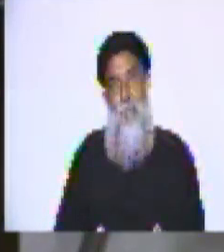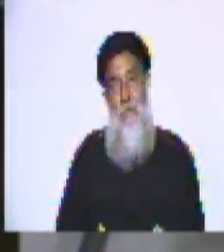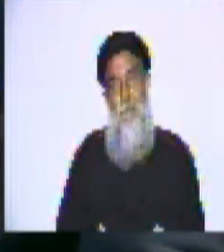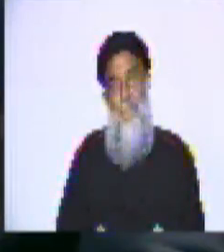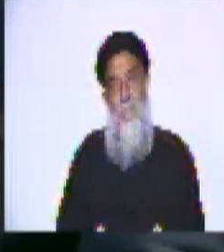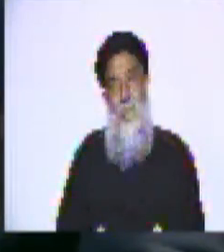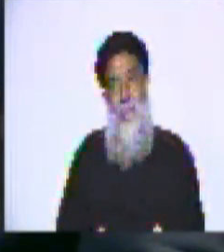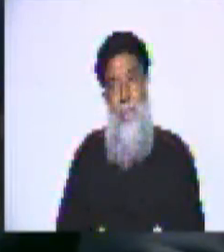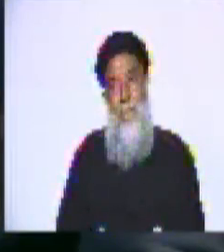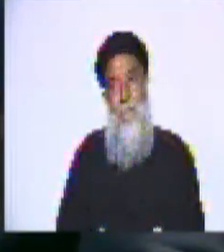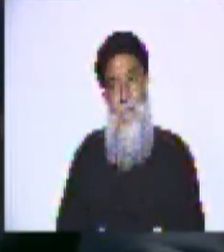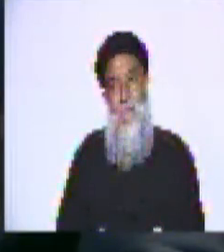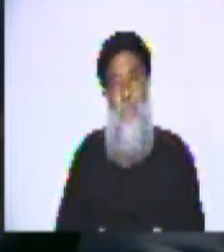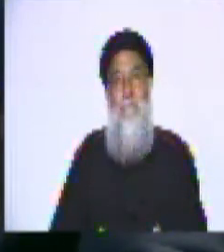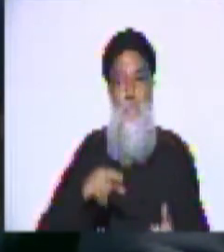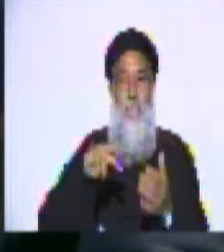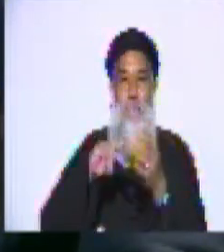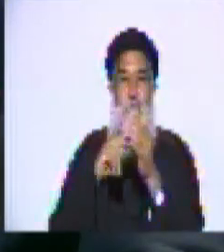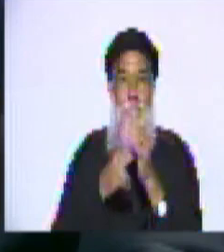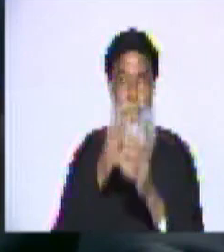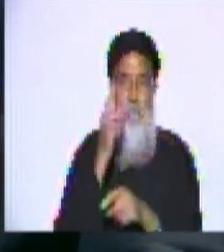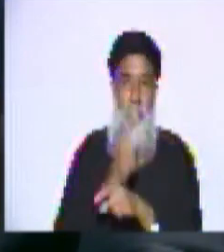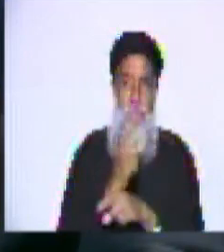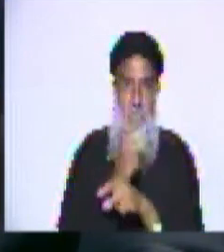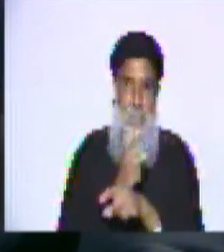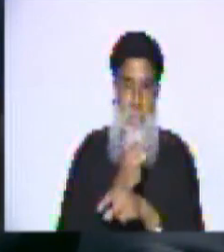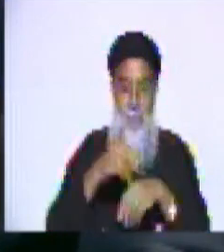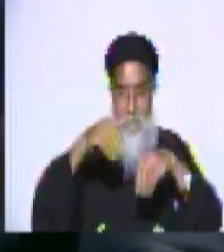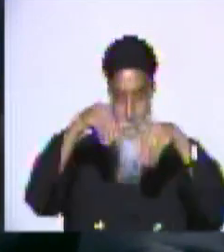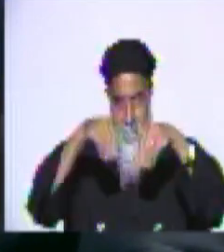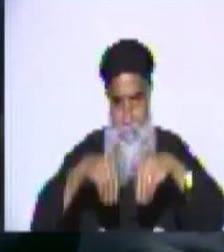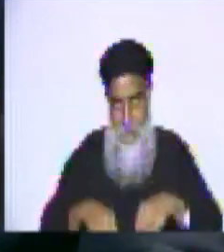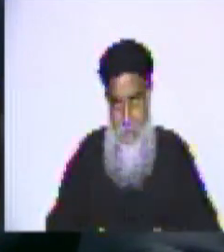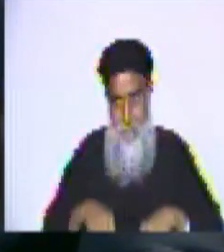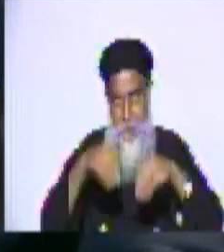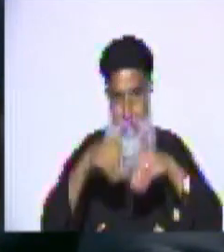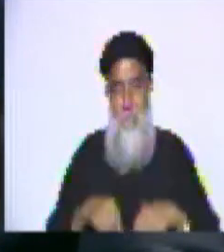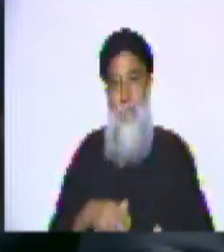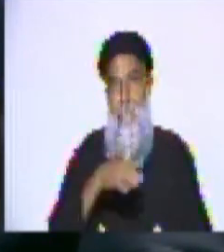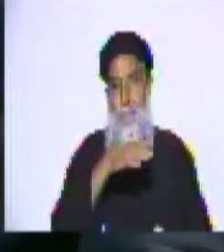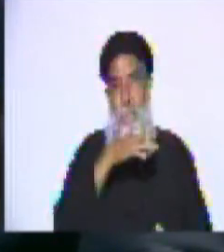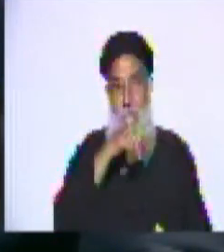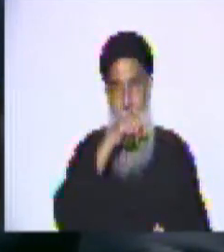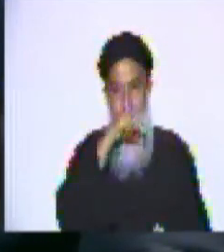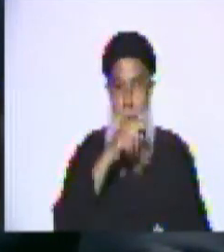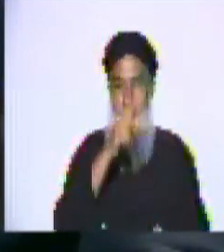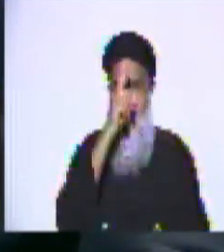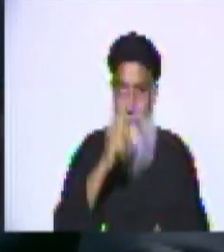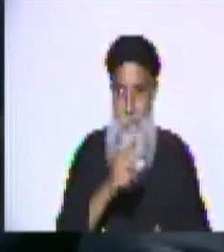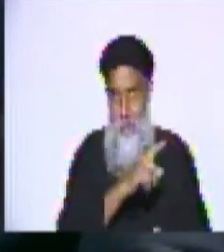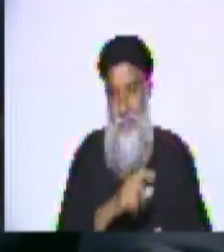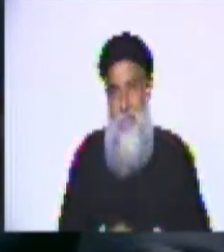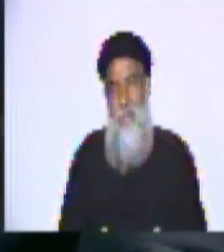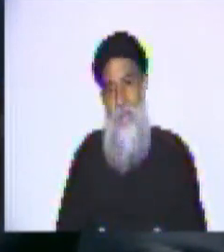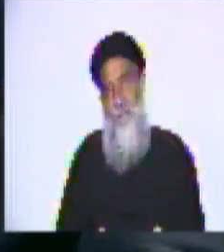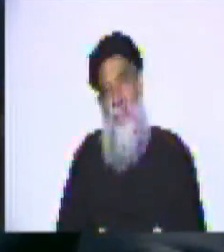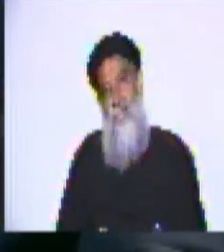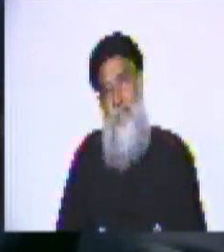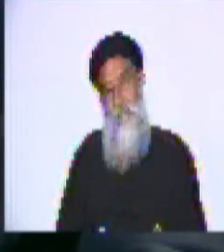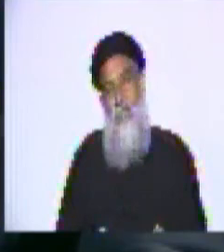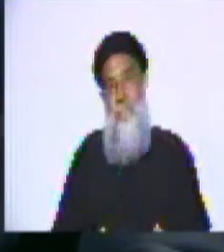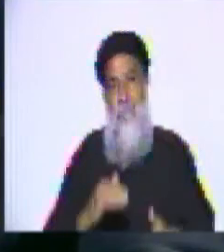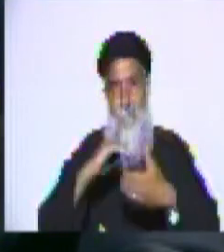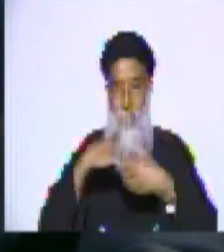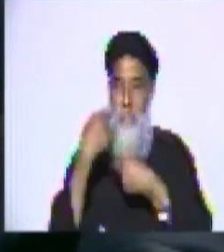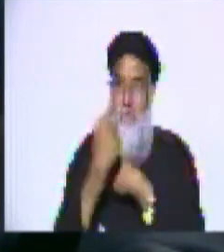يعني. فسيدنا بقى سفر الاعمال بين لنا ضرورة المعمودية وضرورة الكاهن مشارطا. يعني طبعا سلمنا حاجات كتيرة